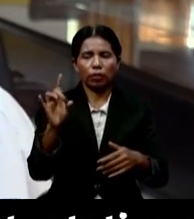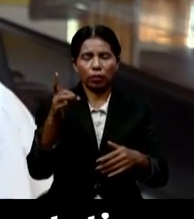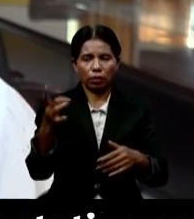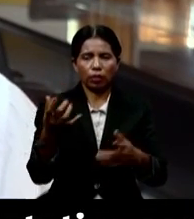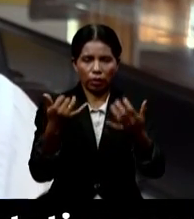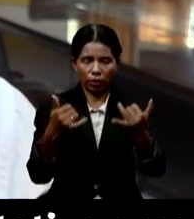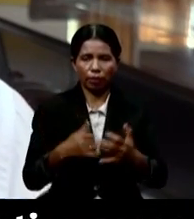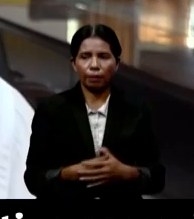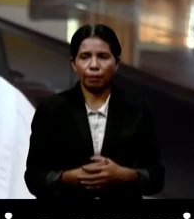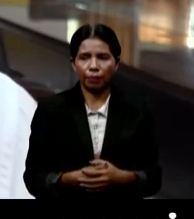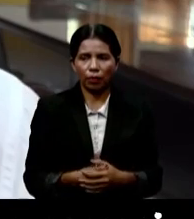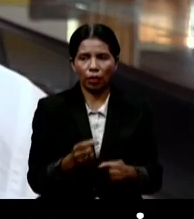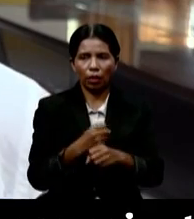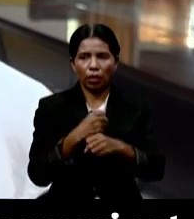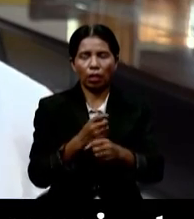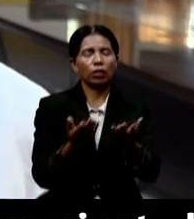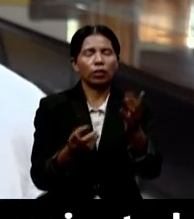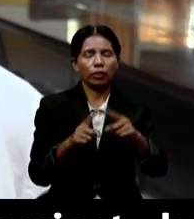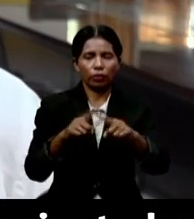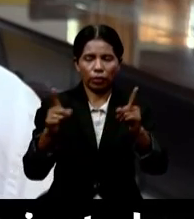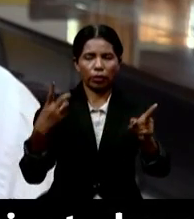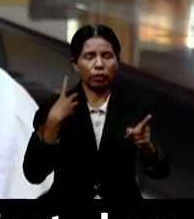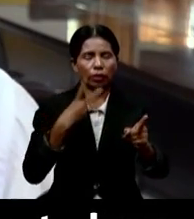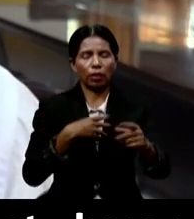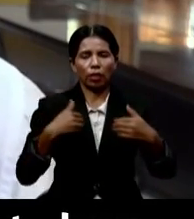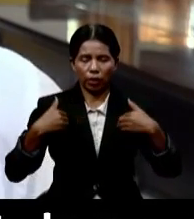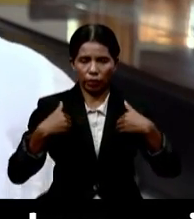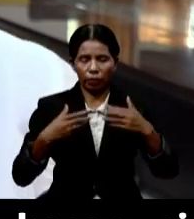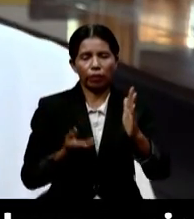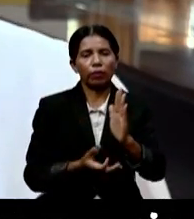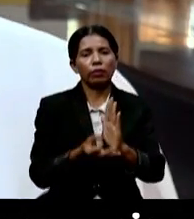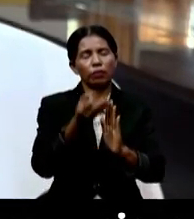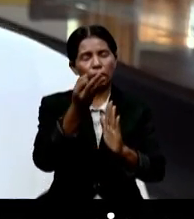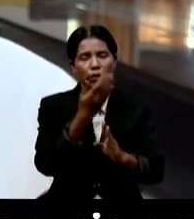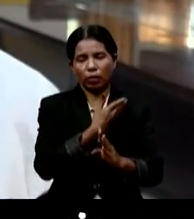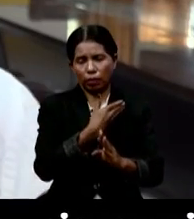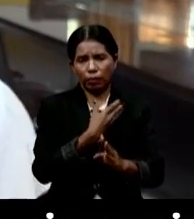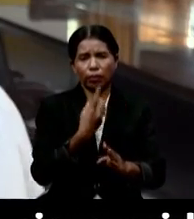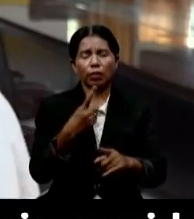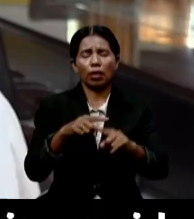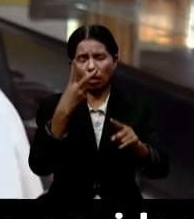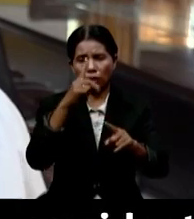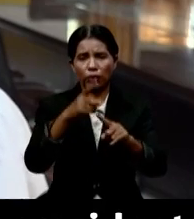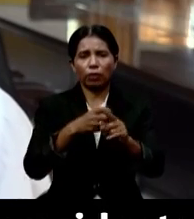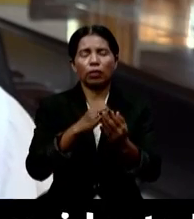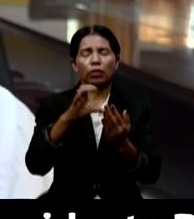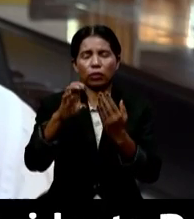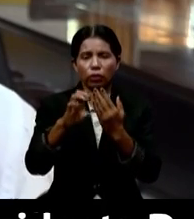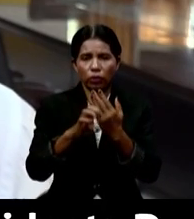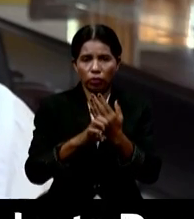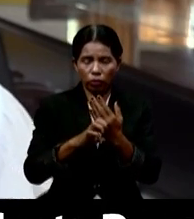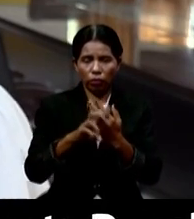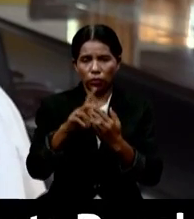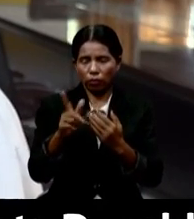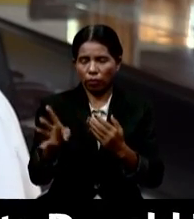tidak ni maka halo diferensi apa kita hitan di flasan ni. Mai be se kita reba anual entre pulang Junio de